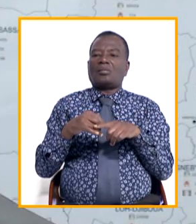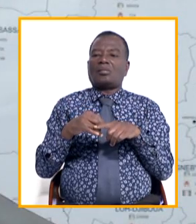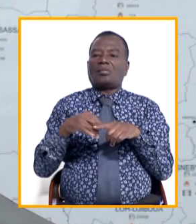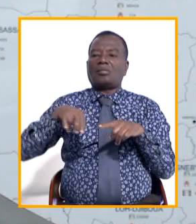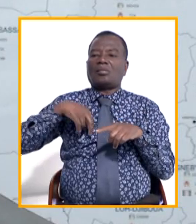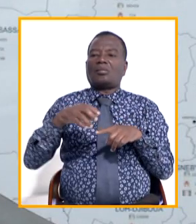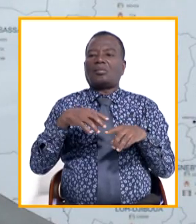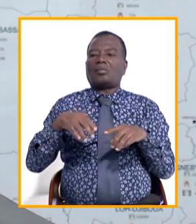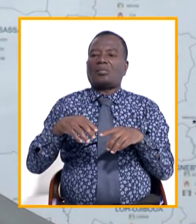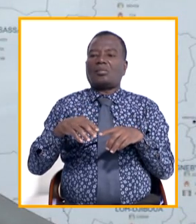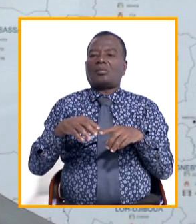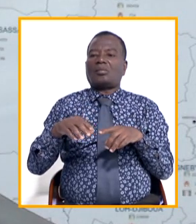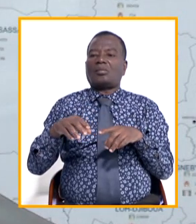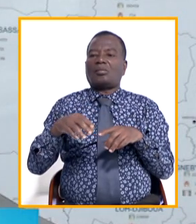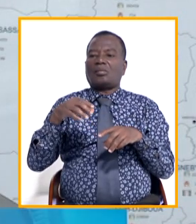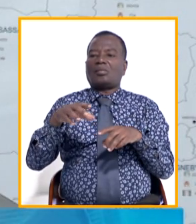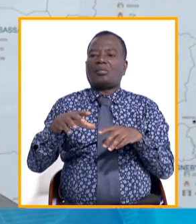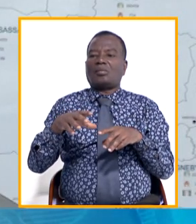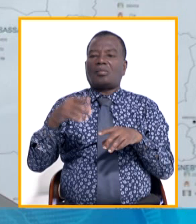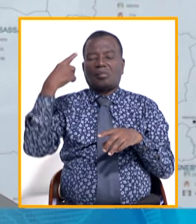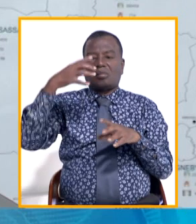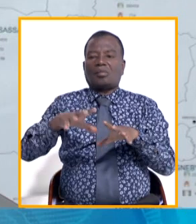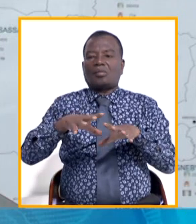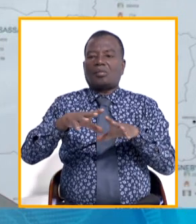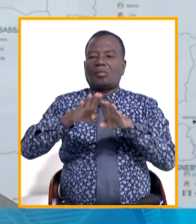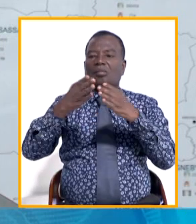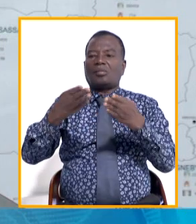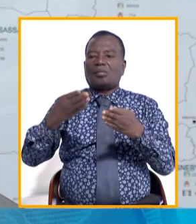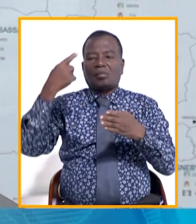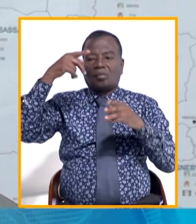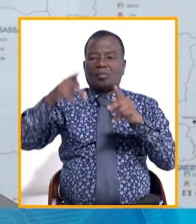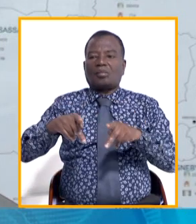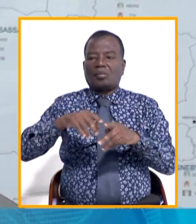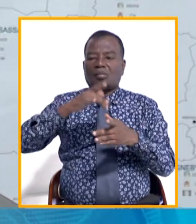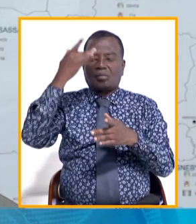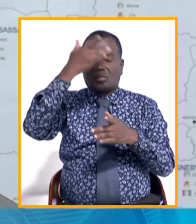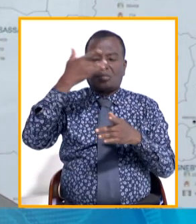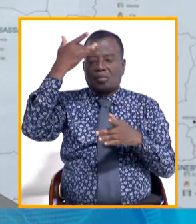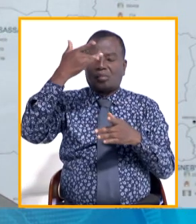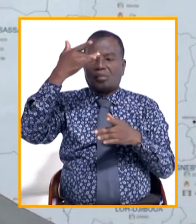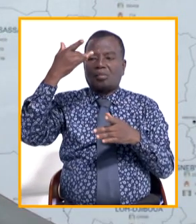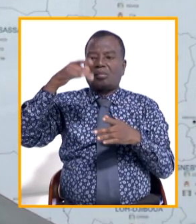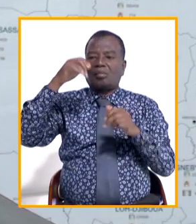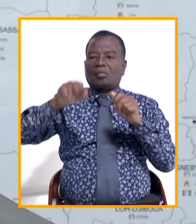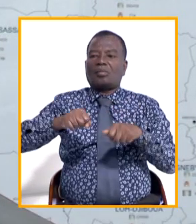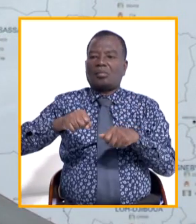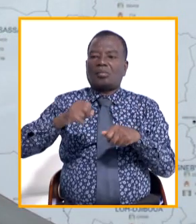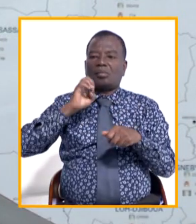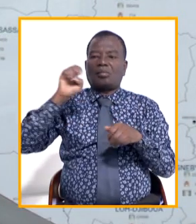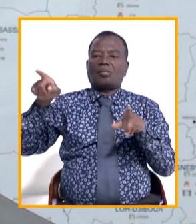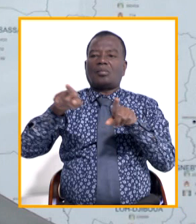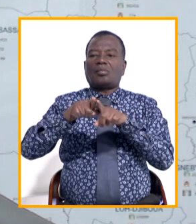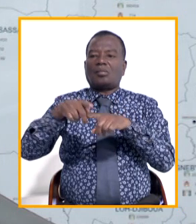nous recevons pour ouvrir ce qu'on appelle le contradictoire, pour que les personnes concernées puissent, elles